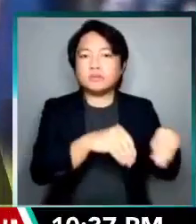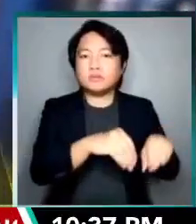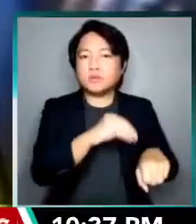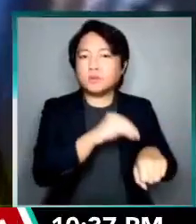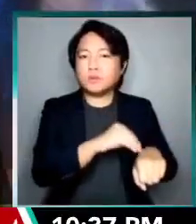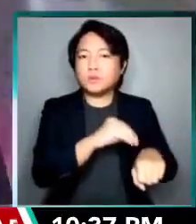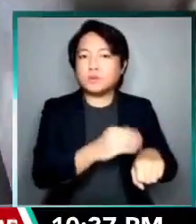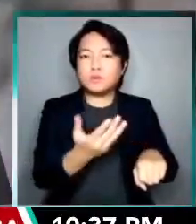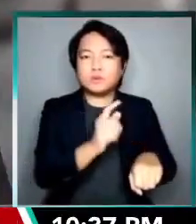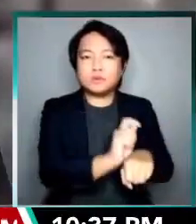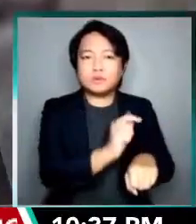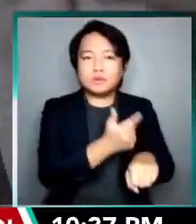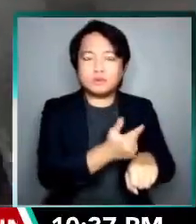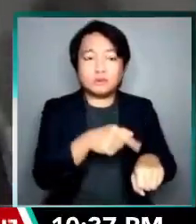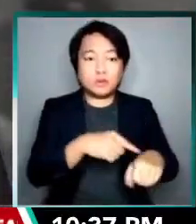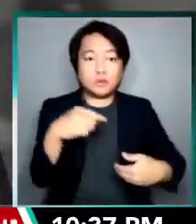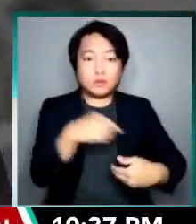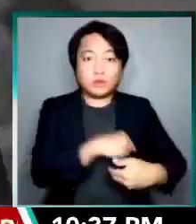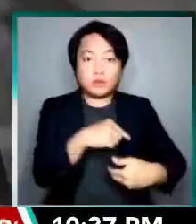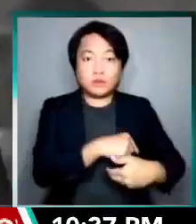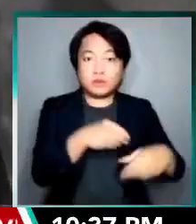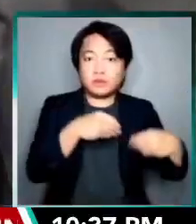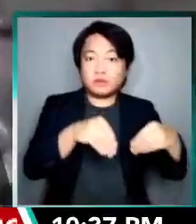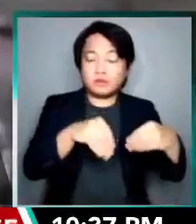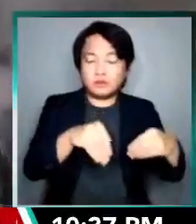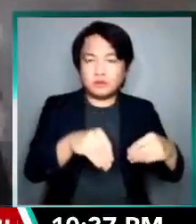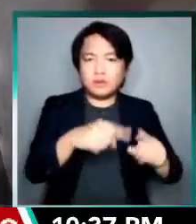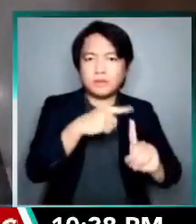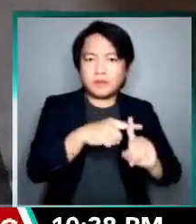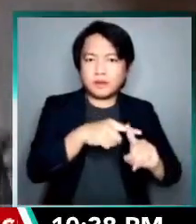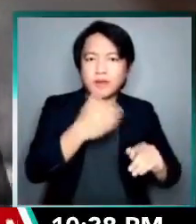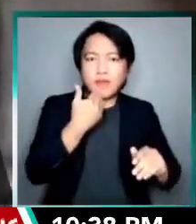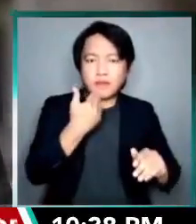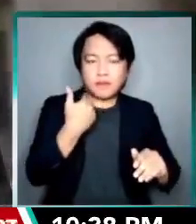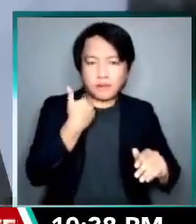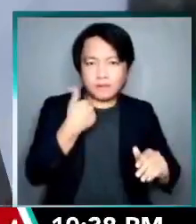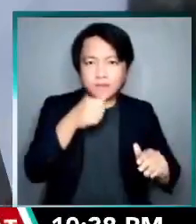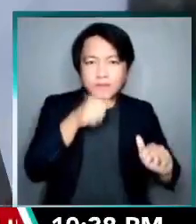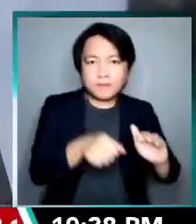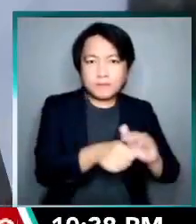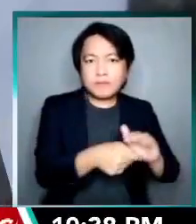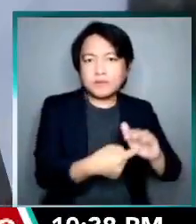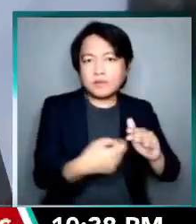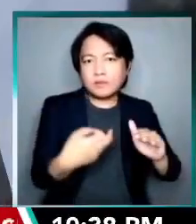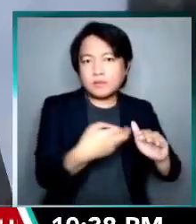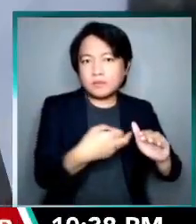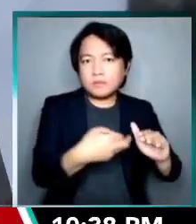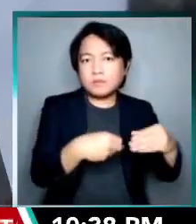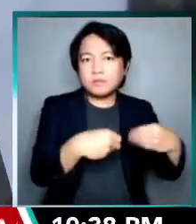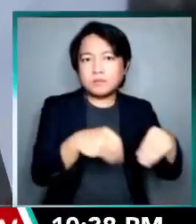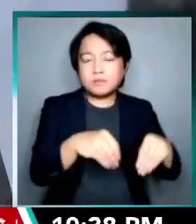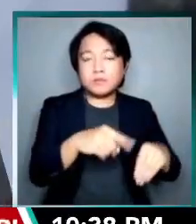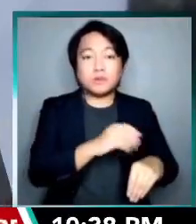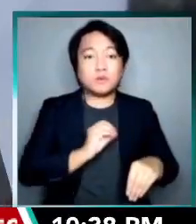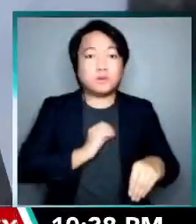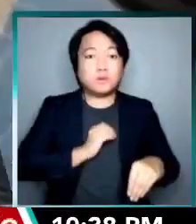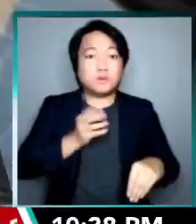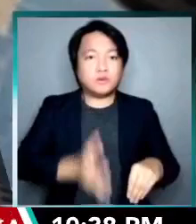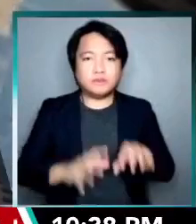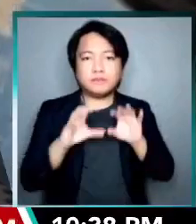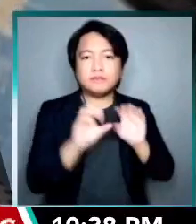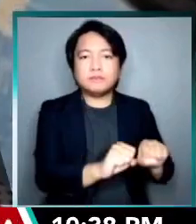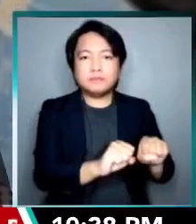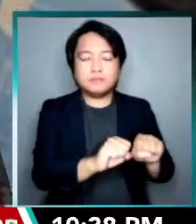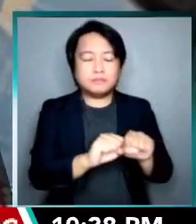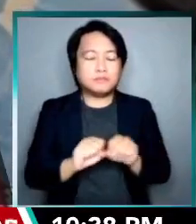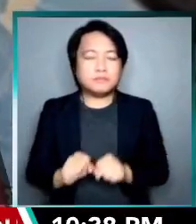grocery items ang ibinibenta nila, kundi pati umano droga. Ang mga may-ari ng tindahan agad inaresto. Ginagawa nilang